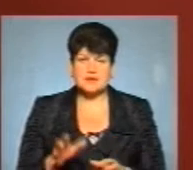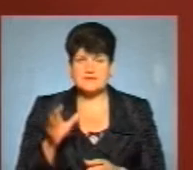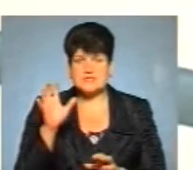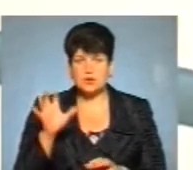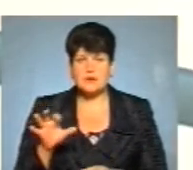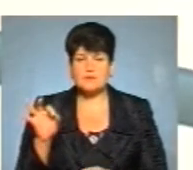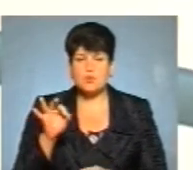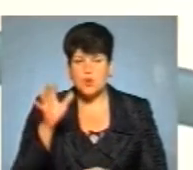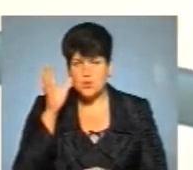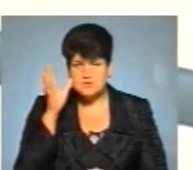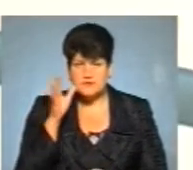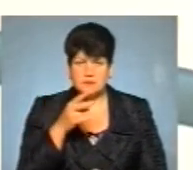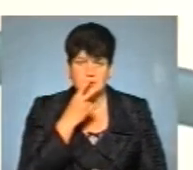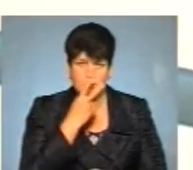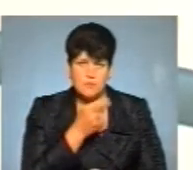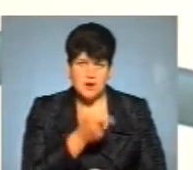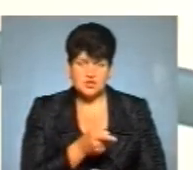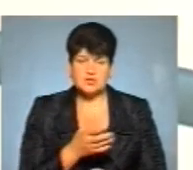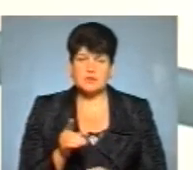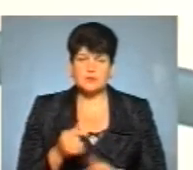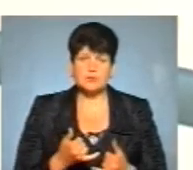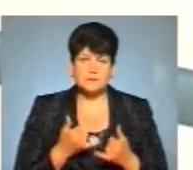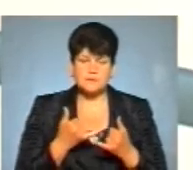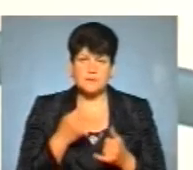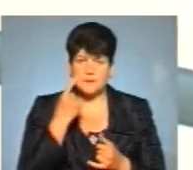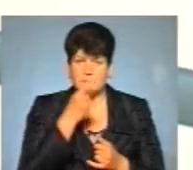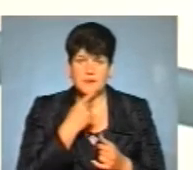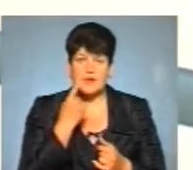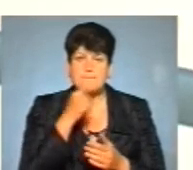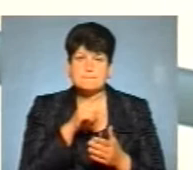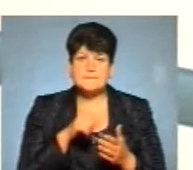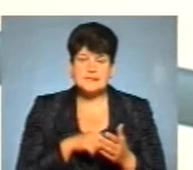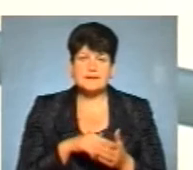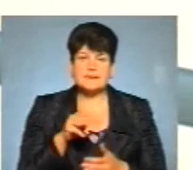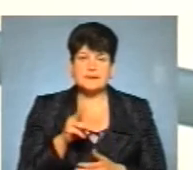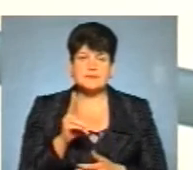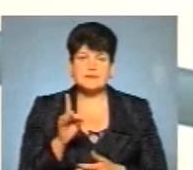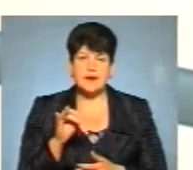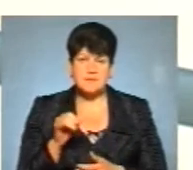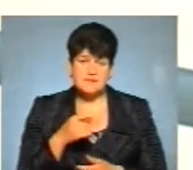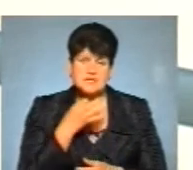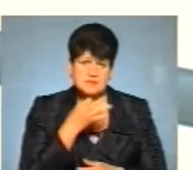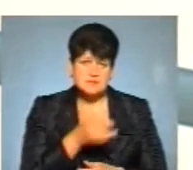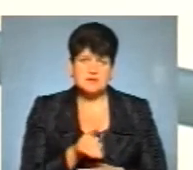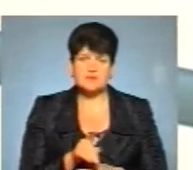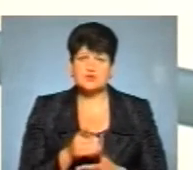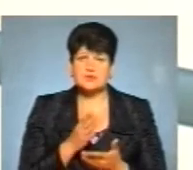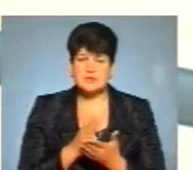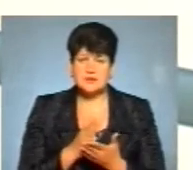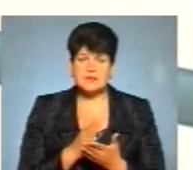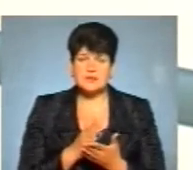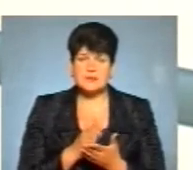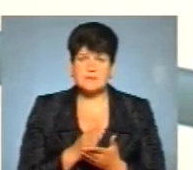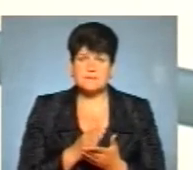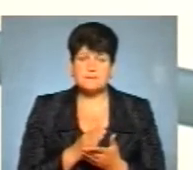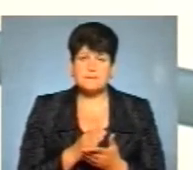І, власне, в репортажі ми побачили уповноваженого з мовного питання Тараса Кременя, і він про це говорить, про те, що йдеться